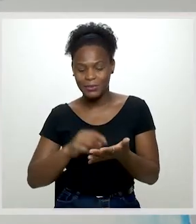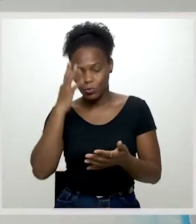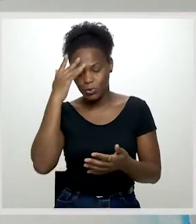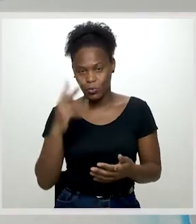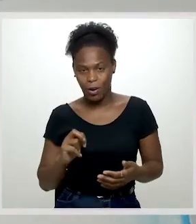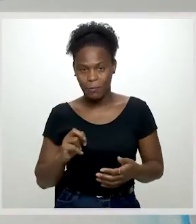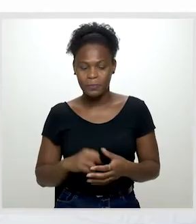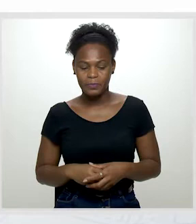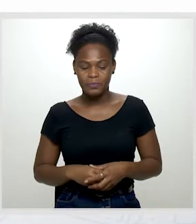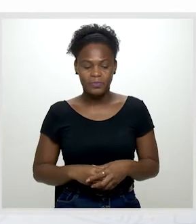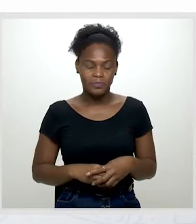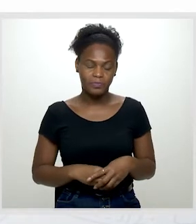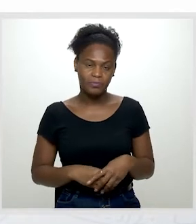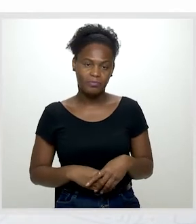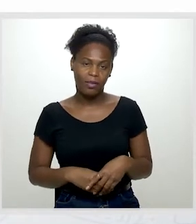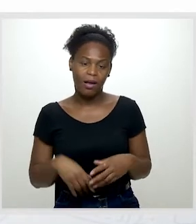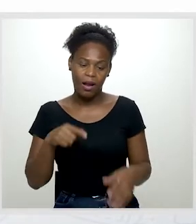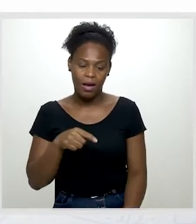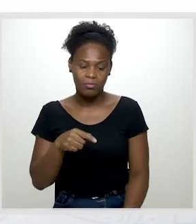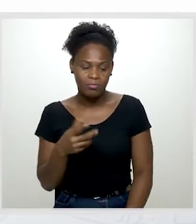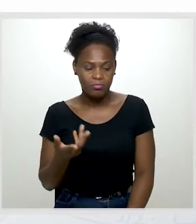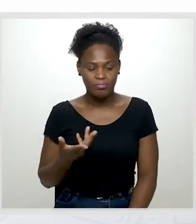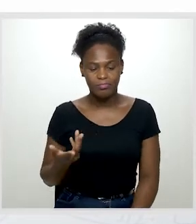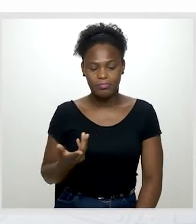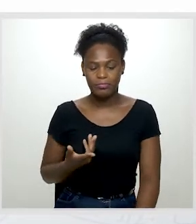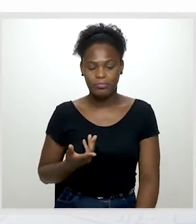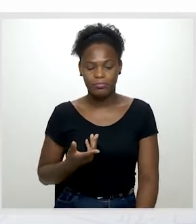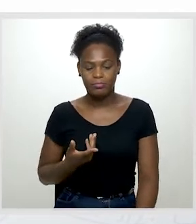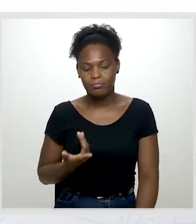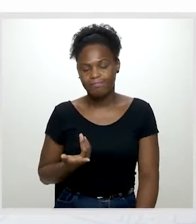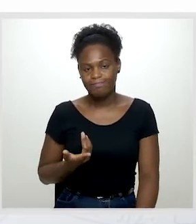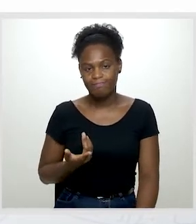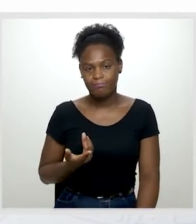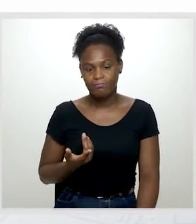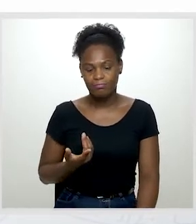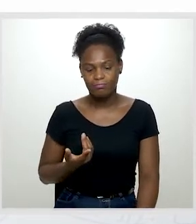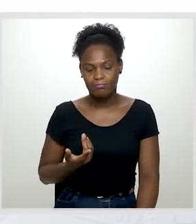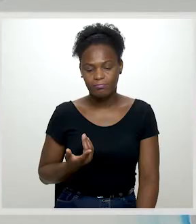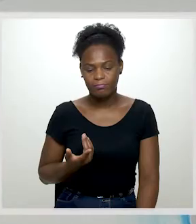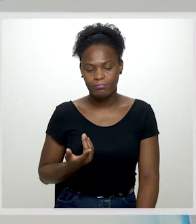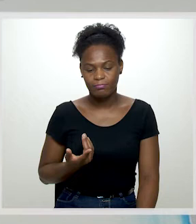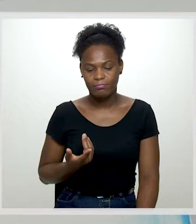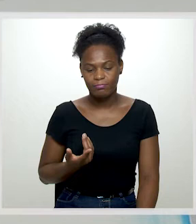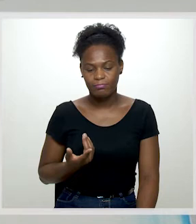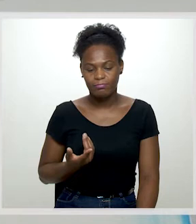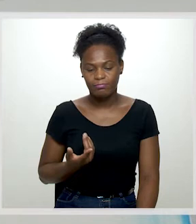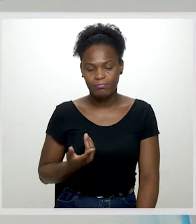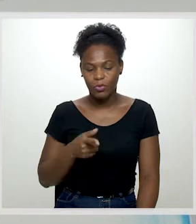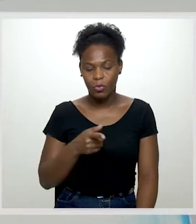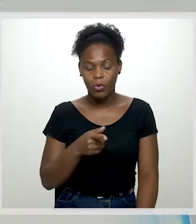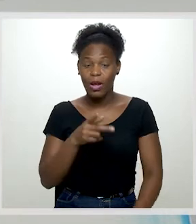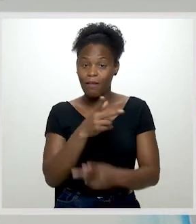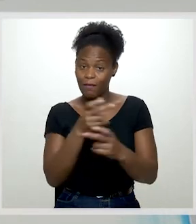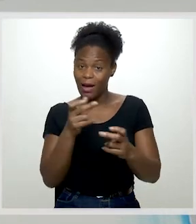exercice. Alors, ici, vous avez des phrases. Alors, il faut chasser, il